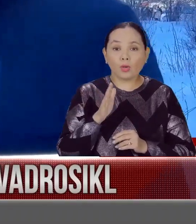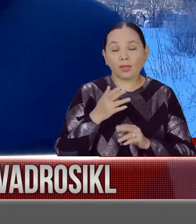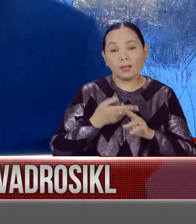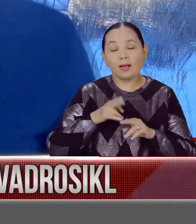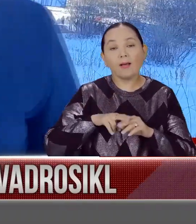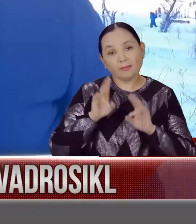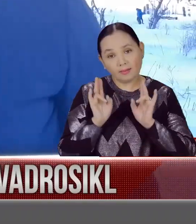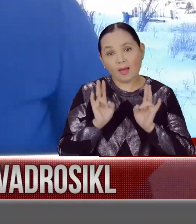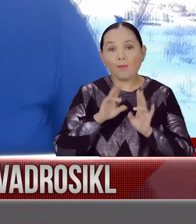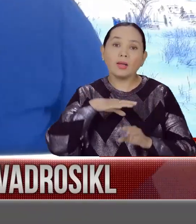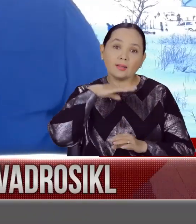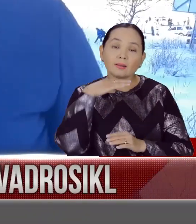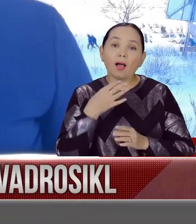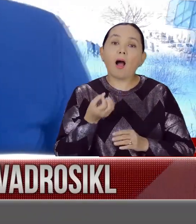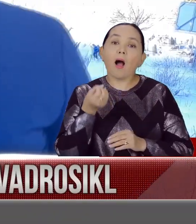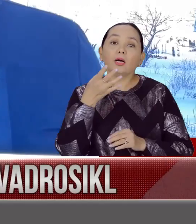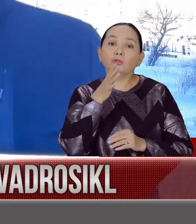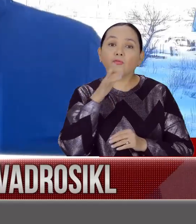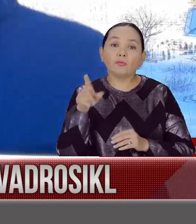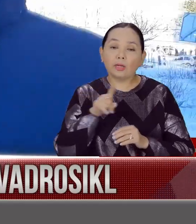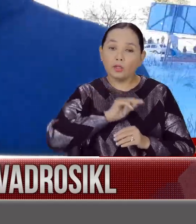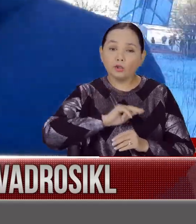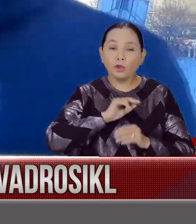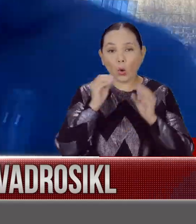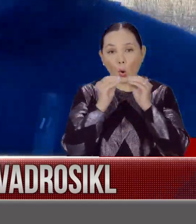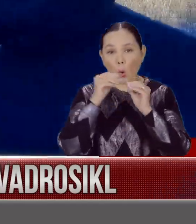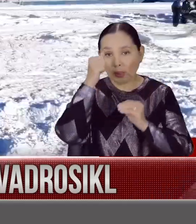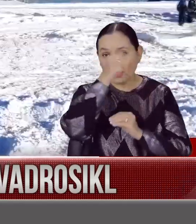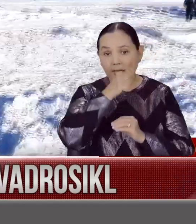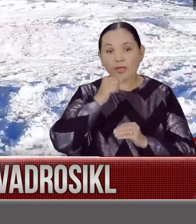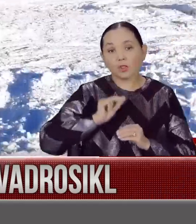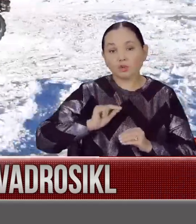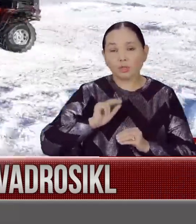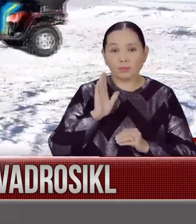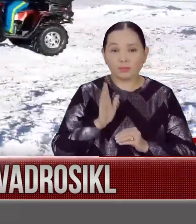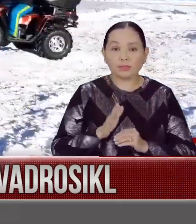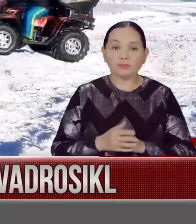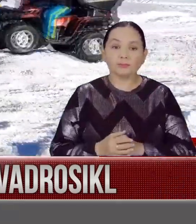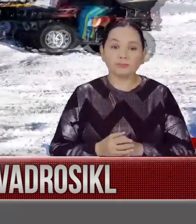qozon qaynaydi-da. Siz qachondan biz ishlaysiz mana shu sohada? Bu 10 yildan beri ishlaymiz.